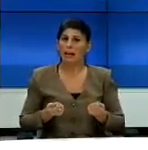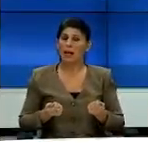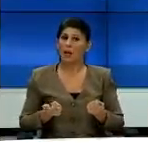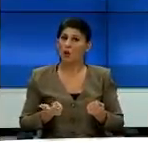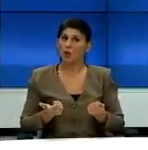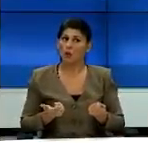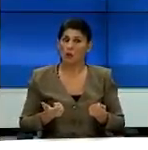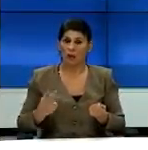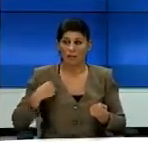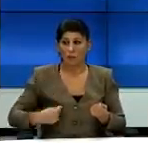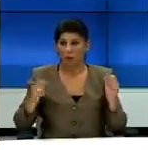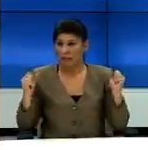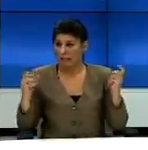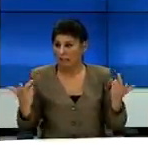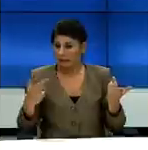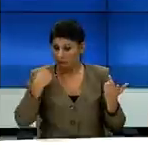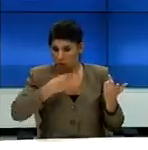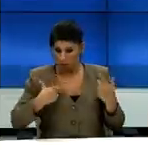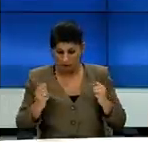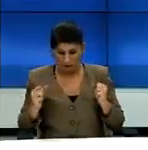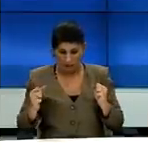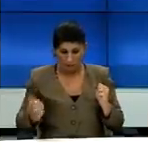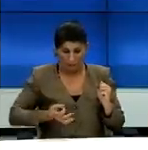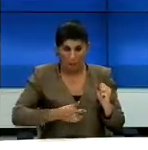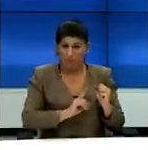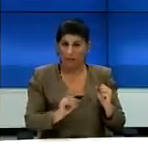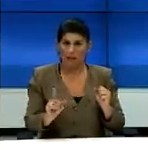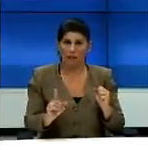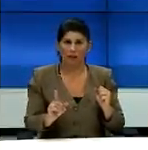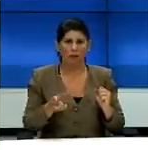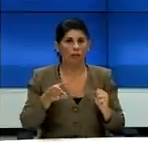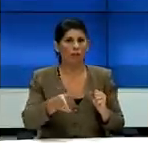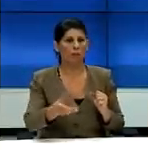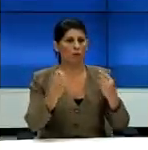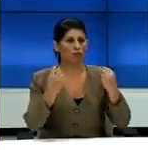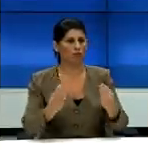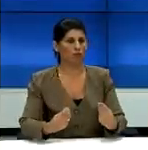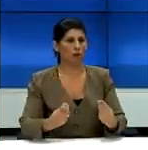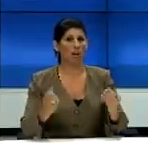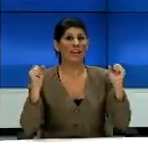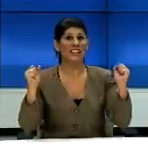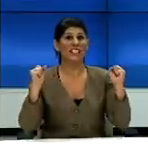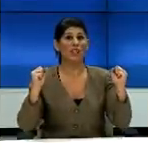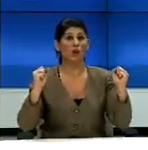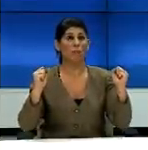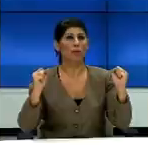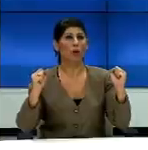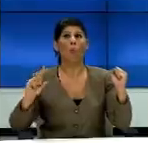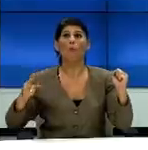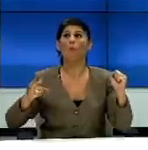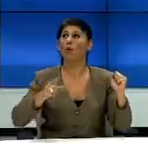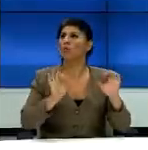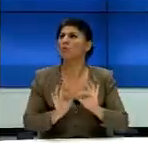την δημόσια υγεία, για την προσωπική του υγεία, είναι ότι θα πάει στον πιο ασφαλή υγειονομικά προορισμό που υπάρχει στον